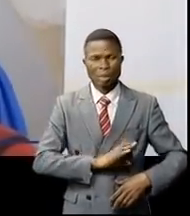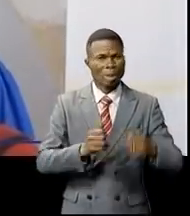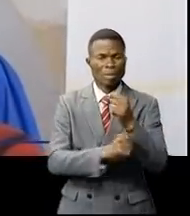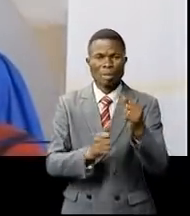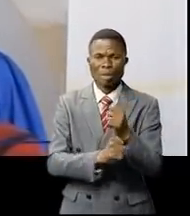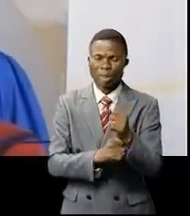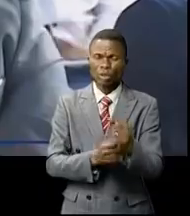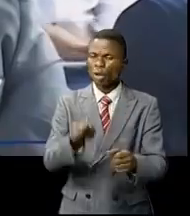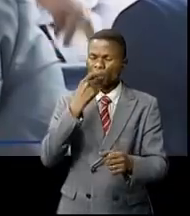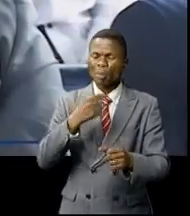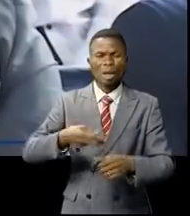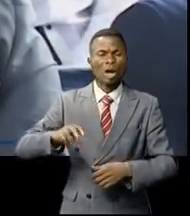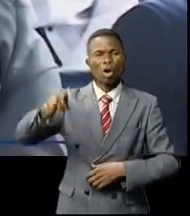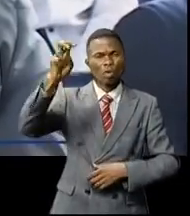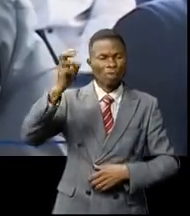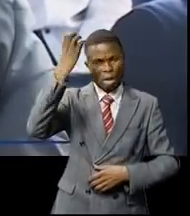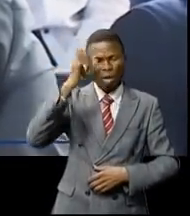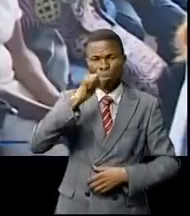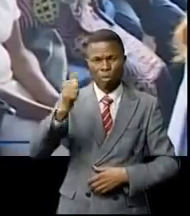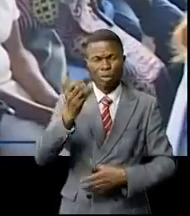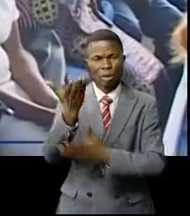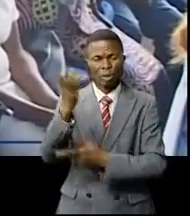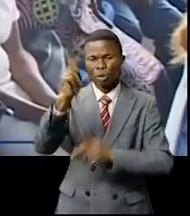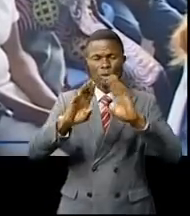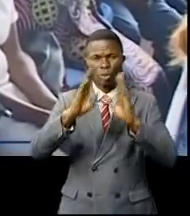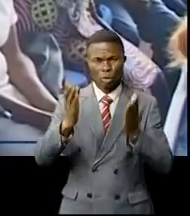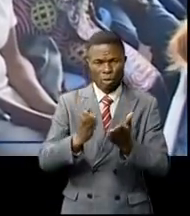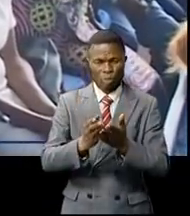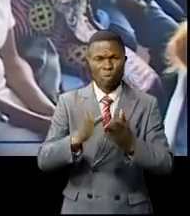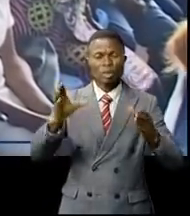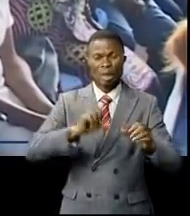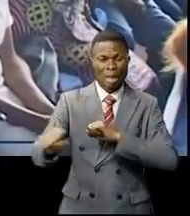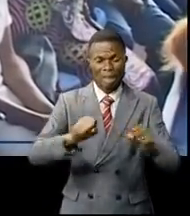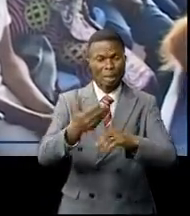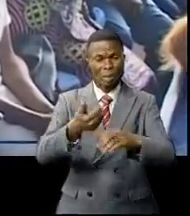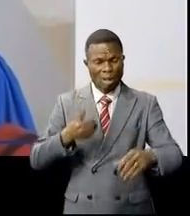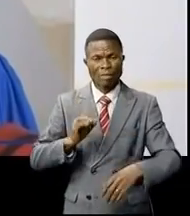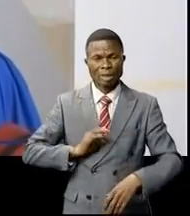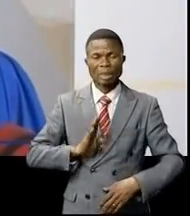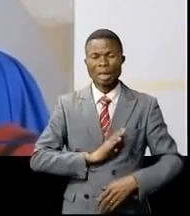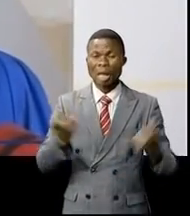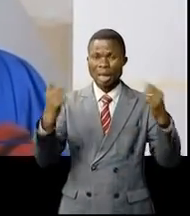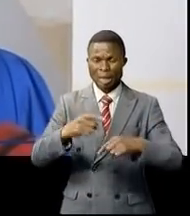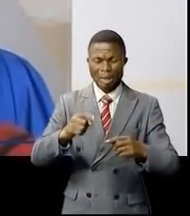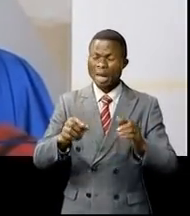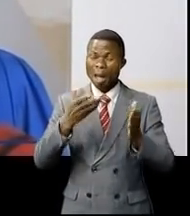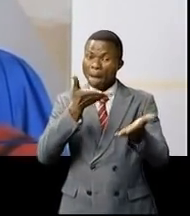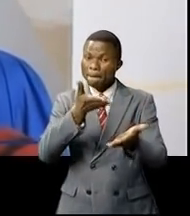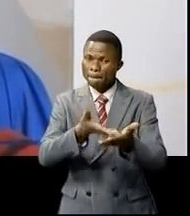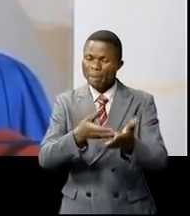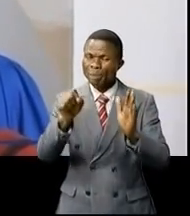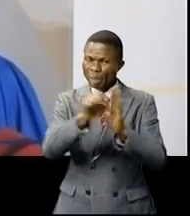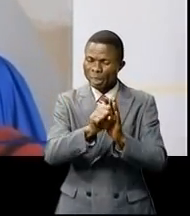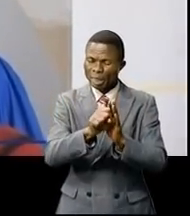connaître le nom d'ailleurs le recommandons donc à la population de se faire dépister pour la tuberculose chaque fois qu'ils ont des signes qui en font